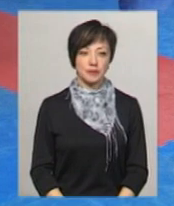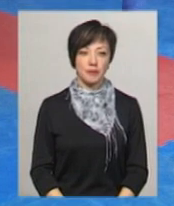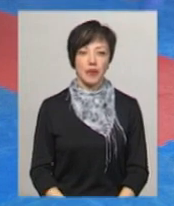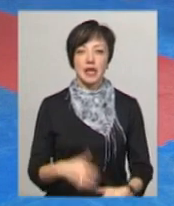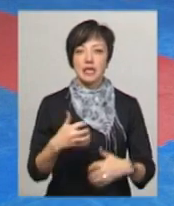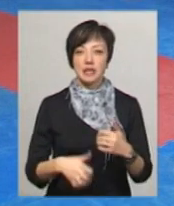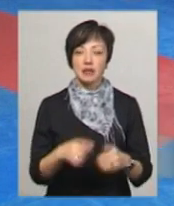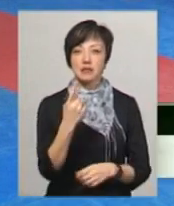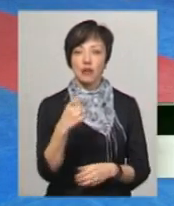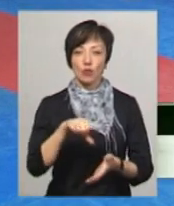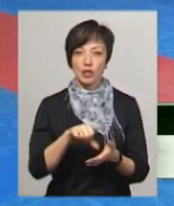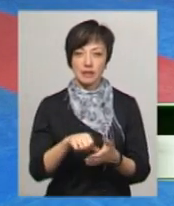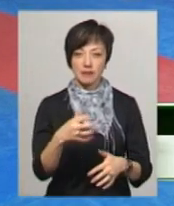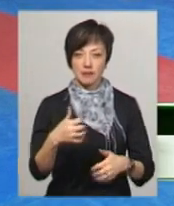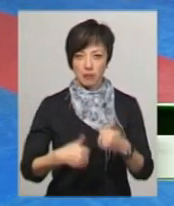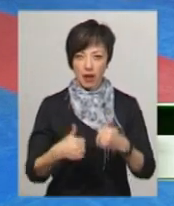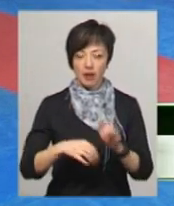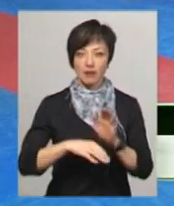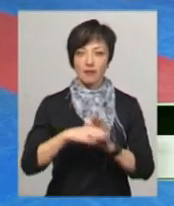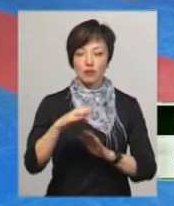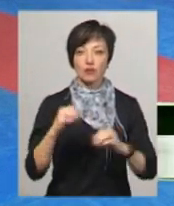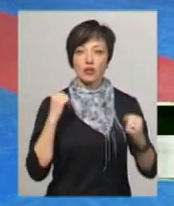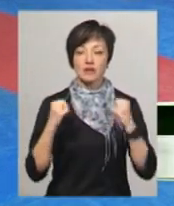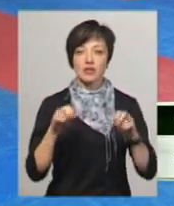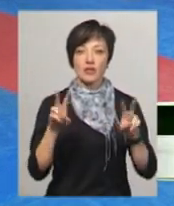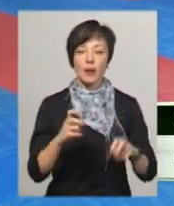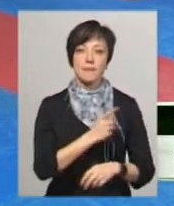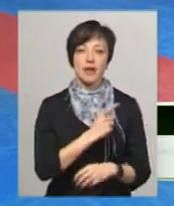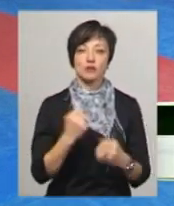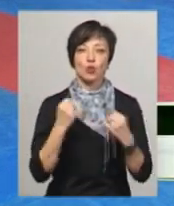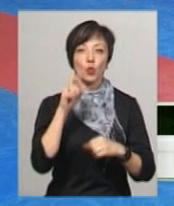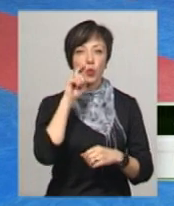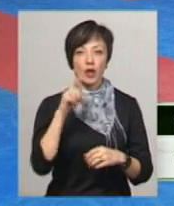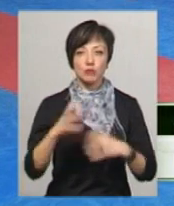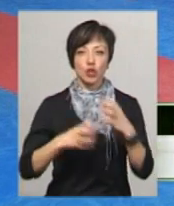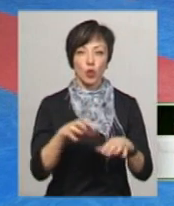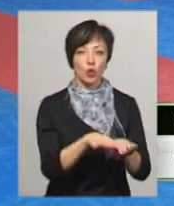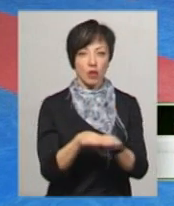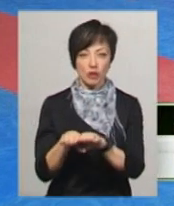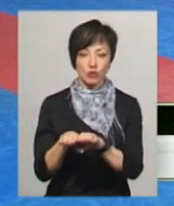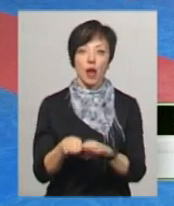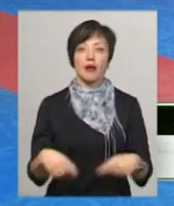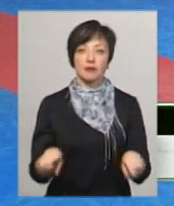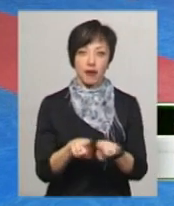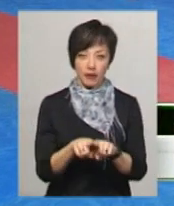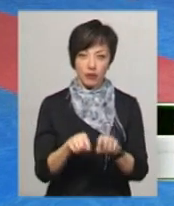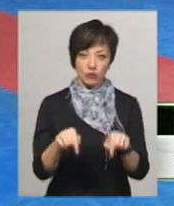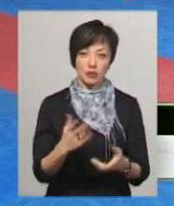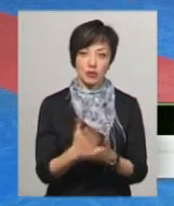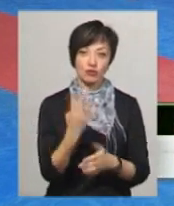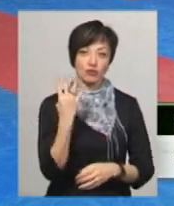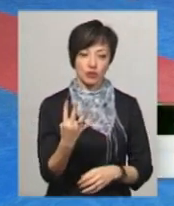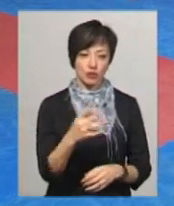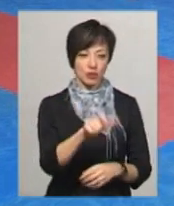Серед 100 учасників цих змагань найвище спортивне звання – це майстер спорту України міжнародного класу. Таких на чемпіонаті є